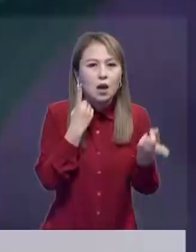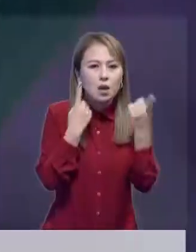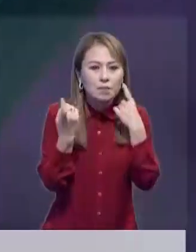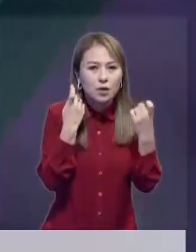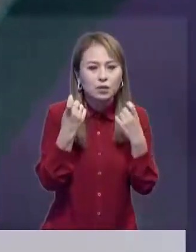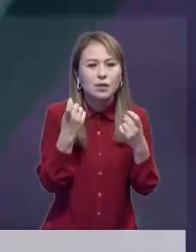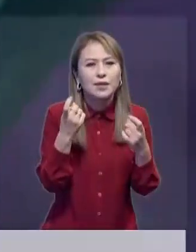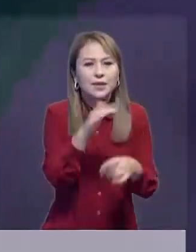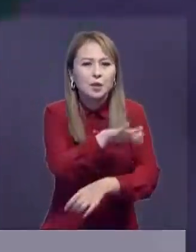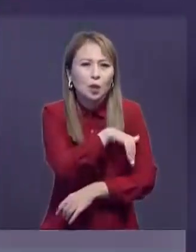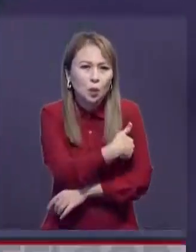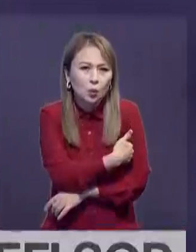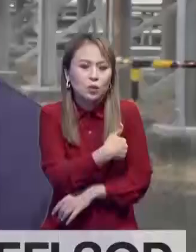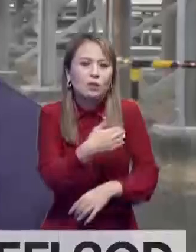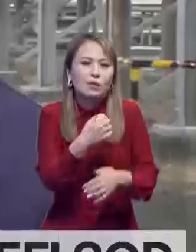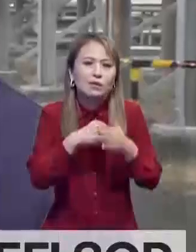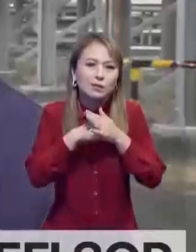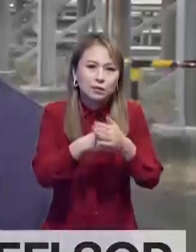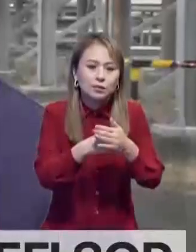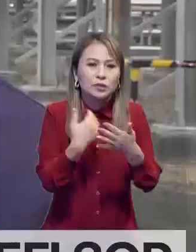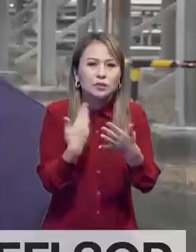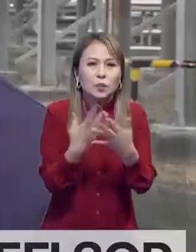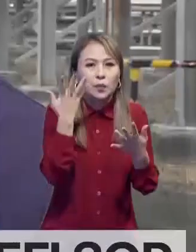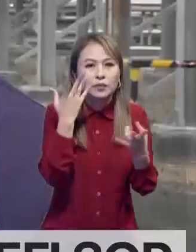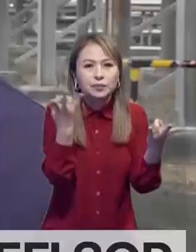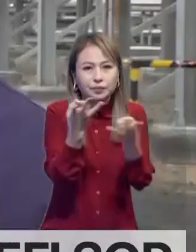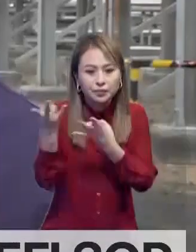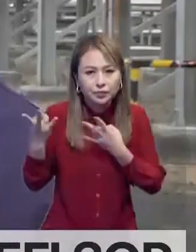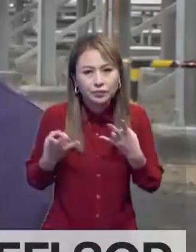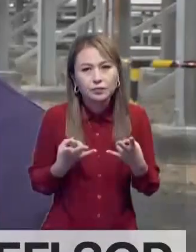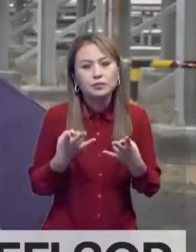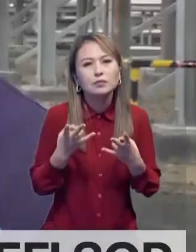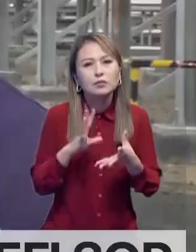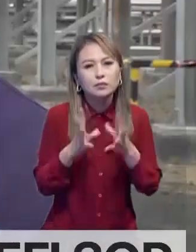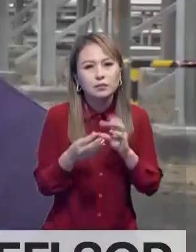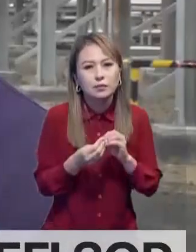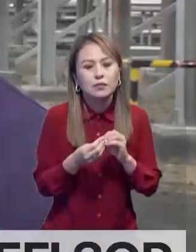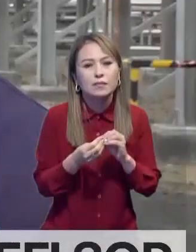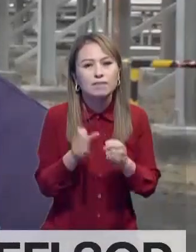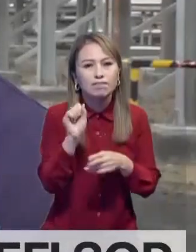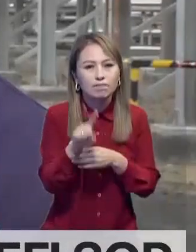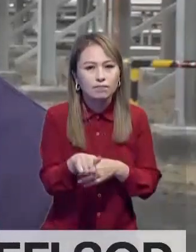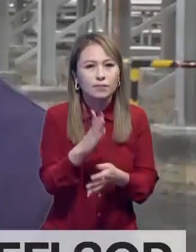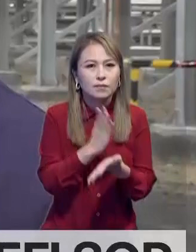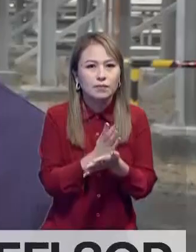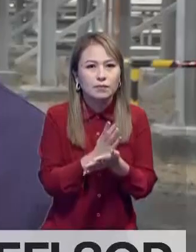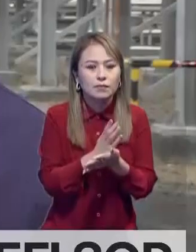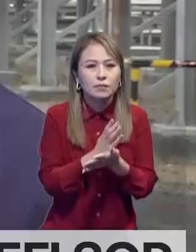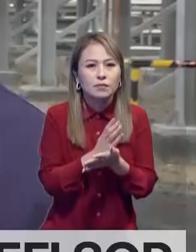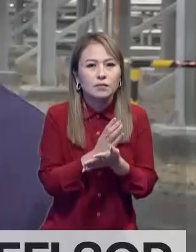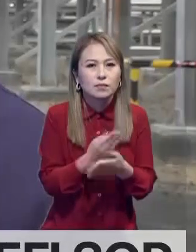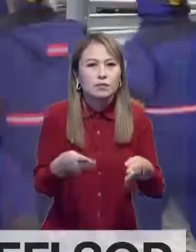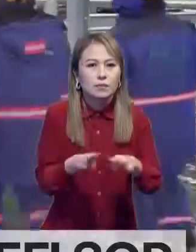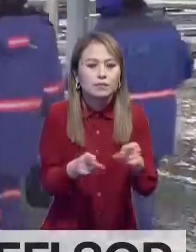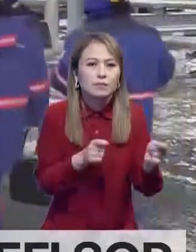Аппараттардың температурасын, ішіндегі қысымын, керек болған жағдайда сырттағы операторға заданиесін беріп,